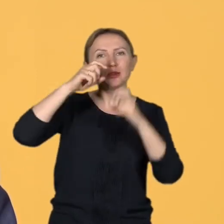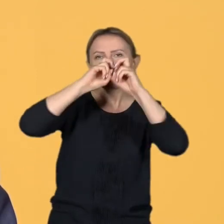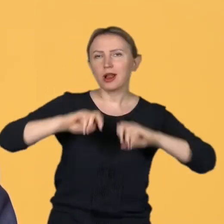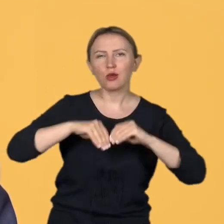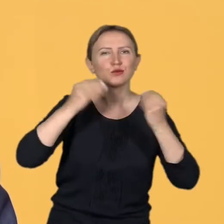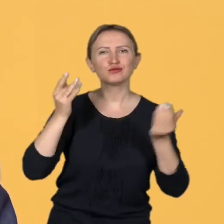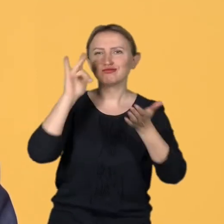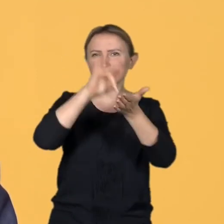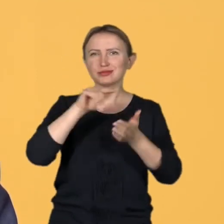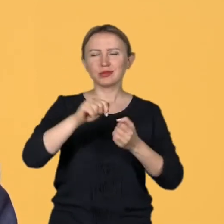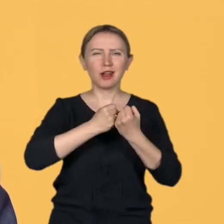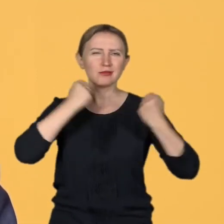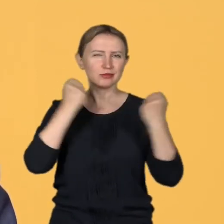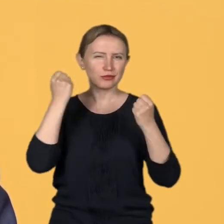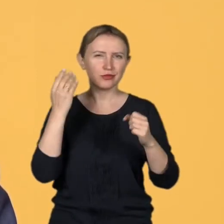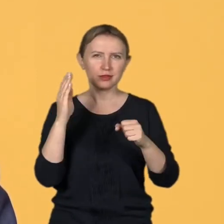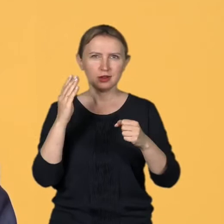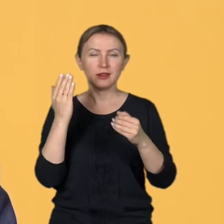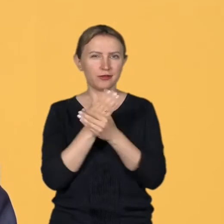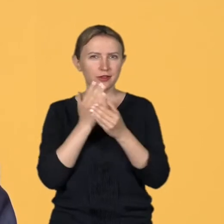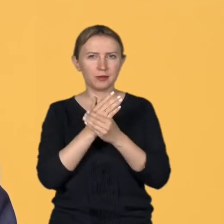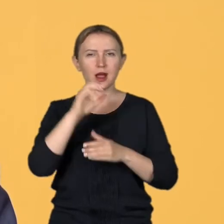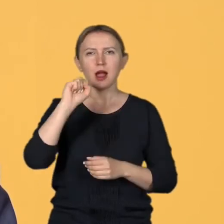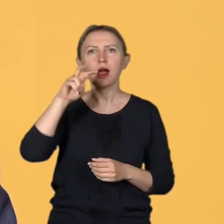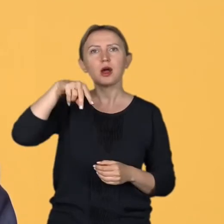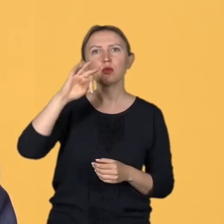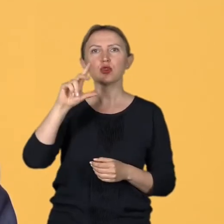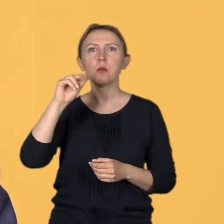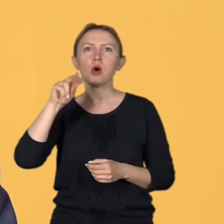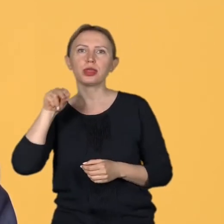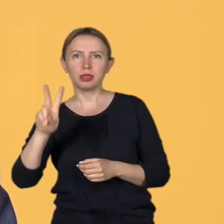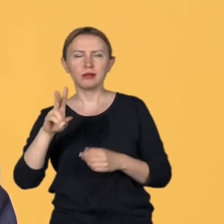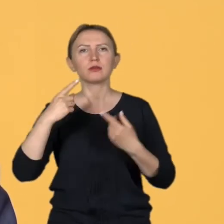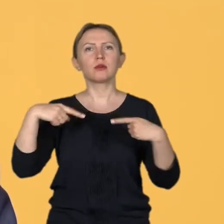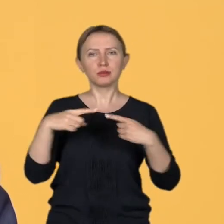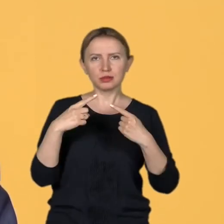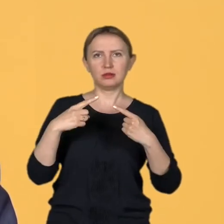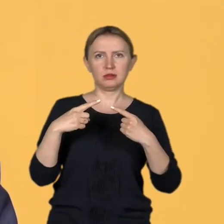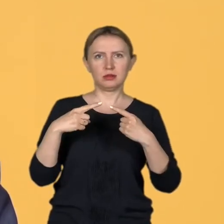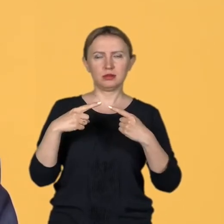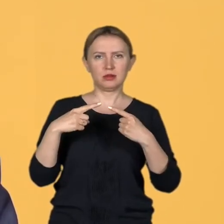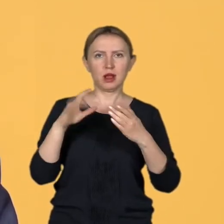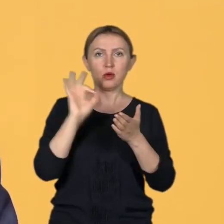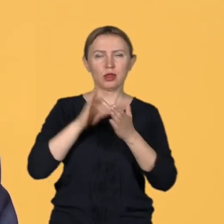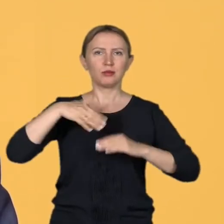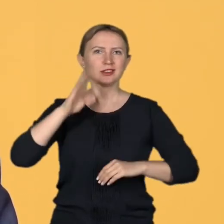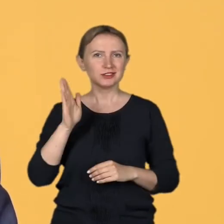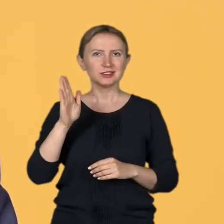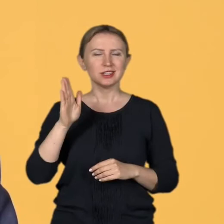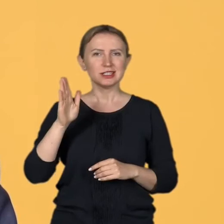Badawczo-Rozwojowe jednego z dużych koncernów z branży automotive, co też idealnie komponuje się w to, co ma się